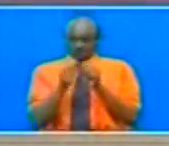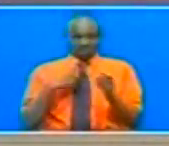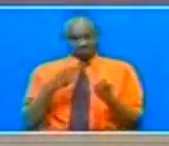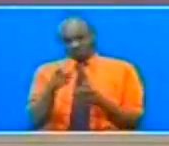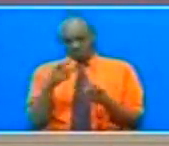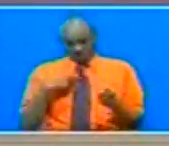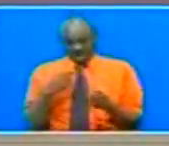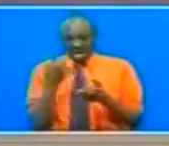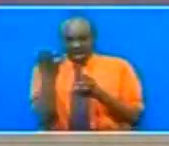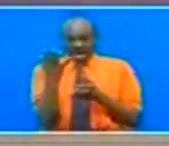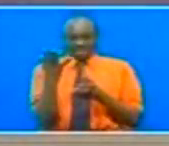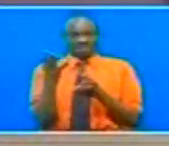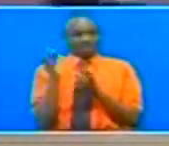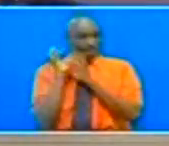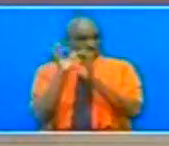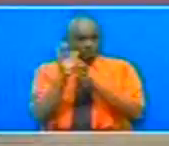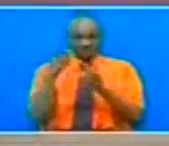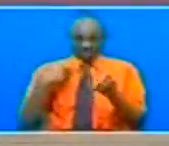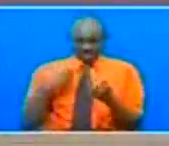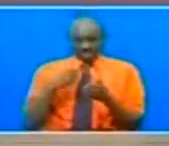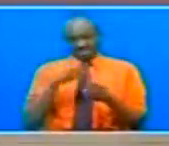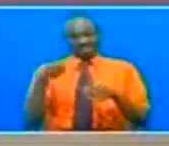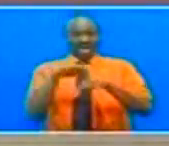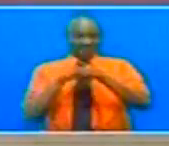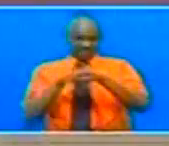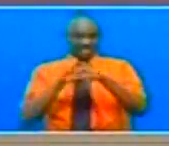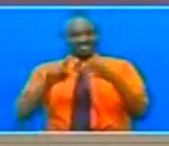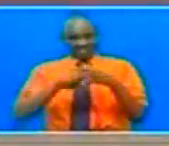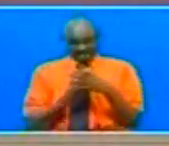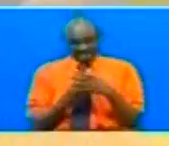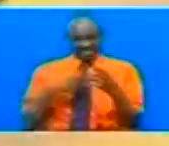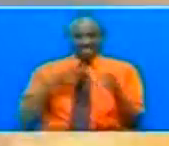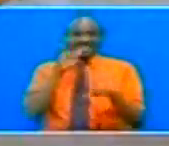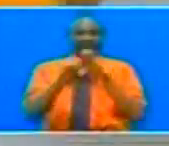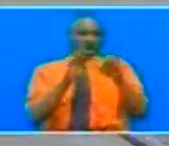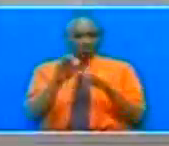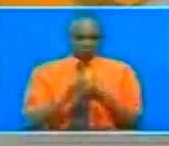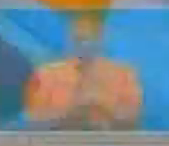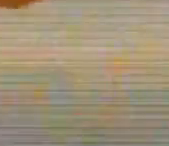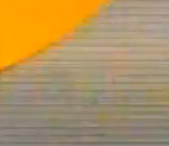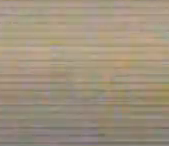ya handiboli kanda ya Afrika Mashariki yaanza ugani Nyayo.